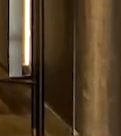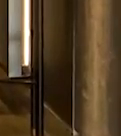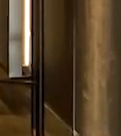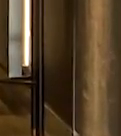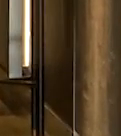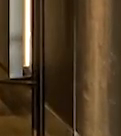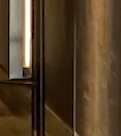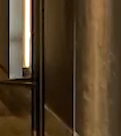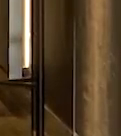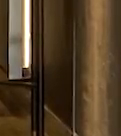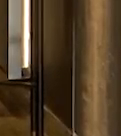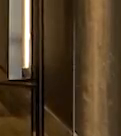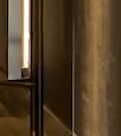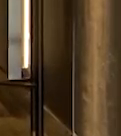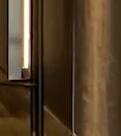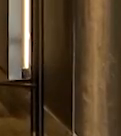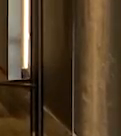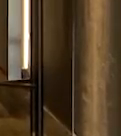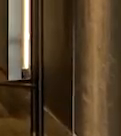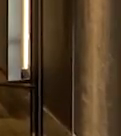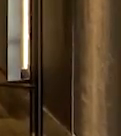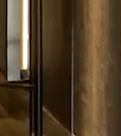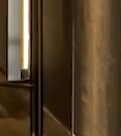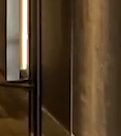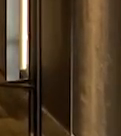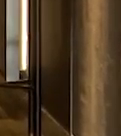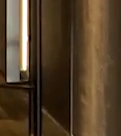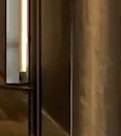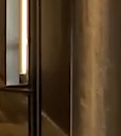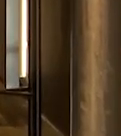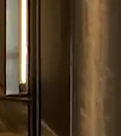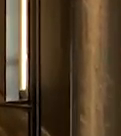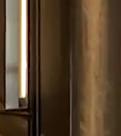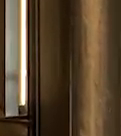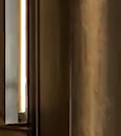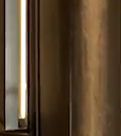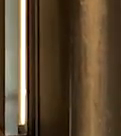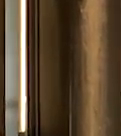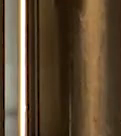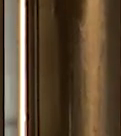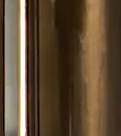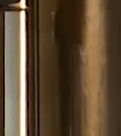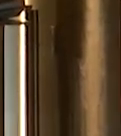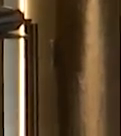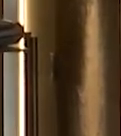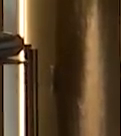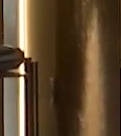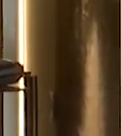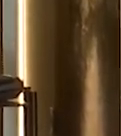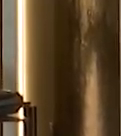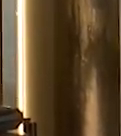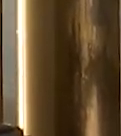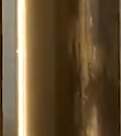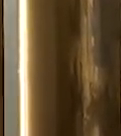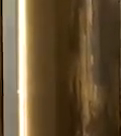Silaturahmi politik dijalin Ketua Umum Partai Perindo Haritanu Sudibyo yang menerima kunjungan Ketua Umum Partai Berkarya Maijen TNI Purnawirawan Muhdi